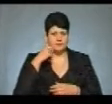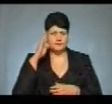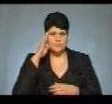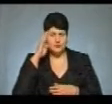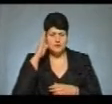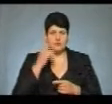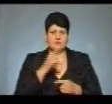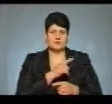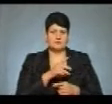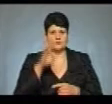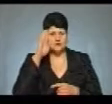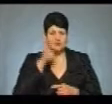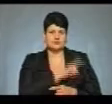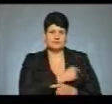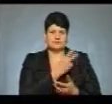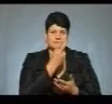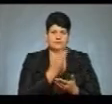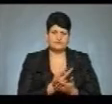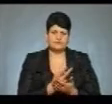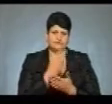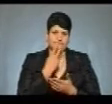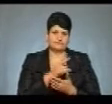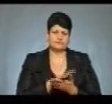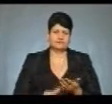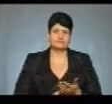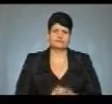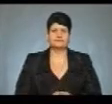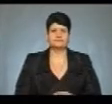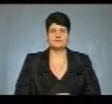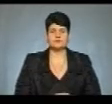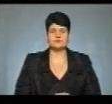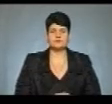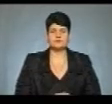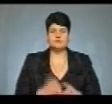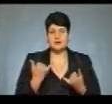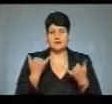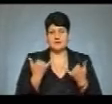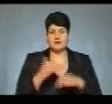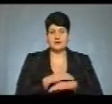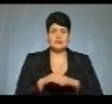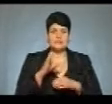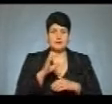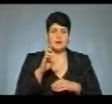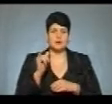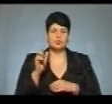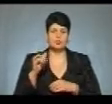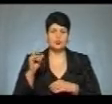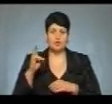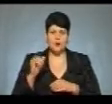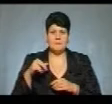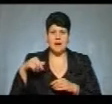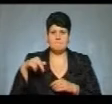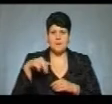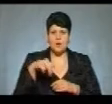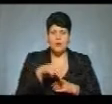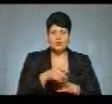патрульної поліції Тернополя Катерина Басилига. Більше у сюжеті Ірини Терлюк. Ми знаходимося на вулиці Степана Будного біля пішохідного переходу,